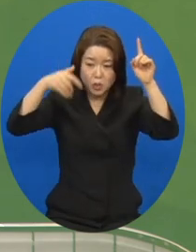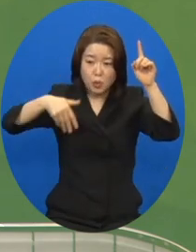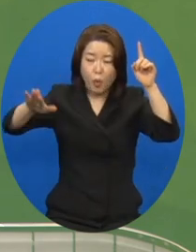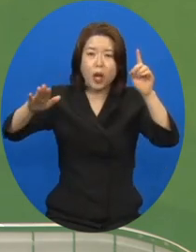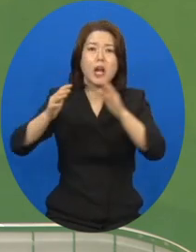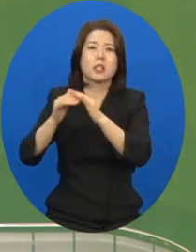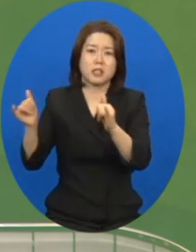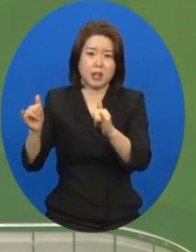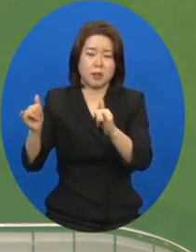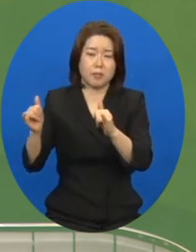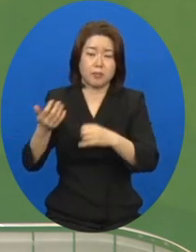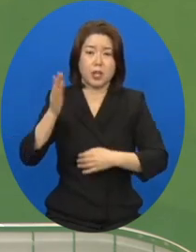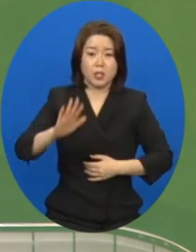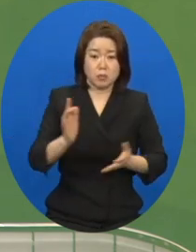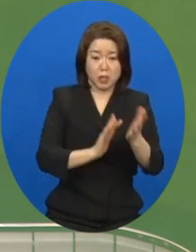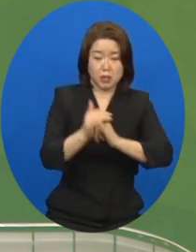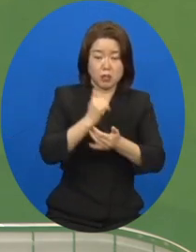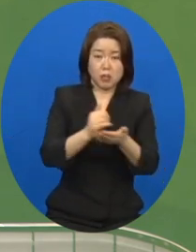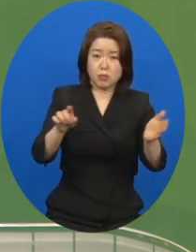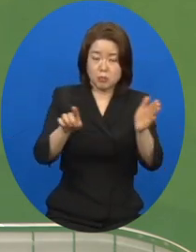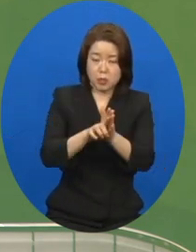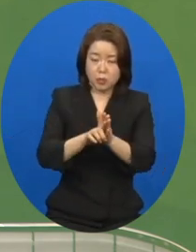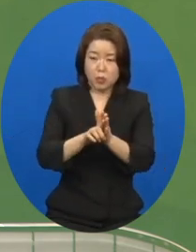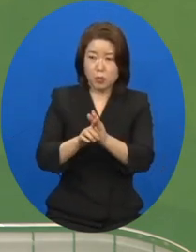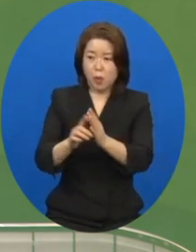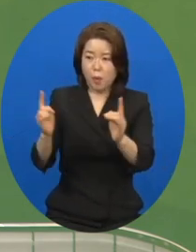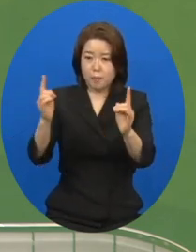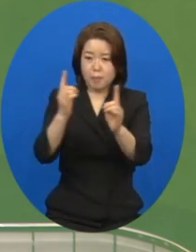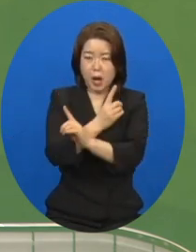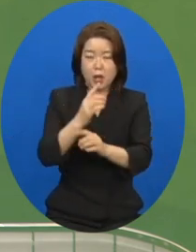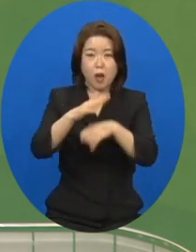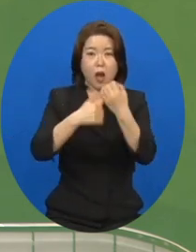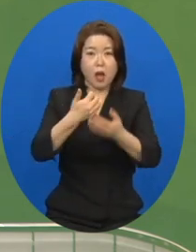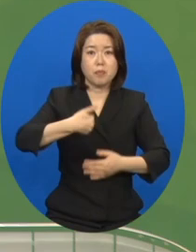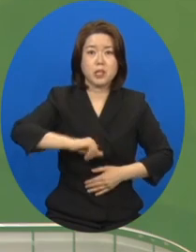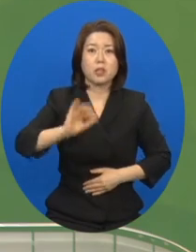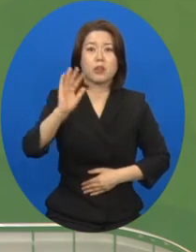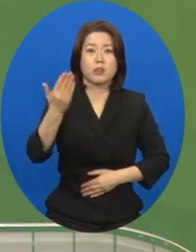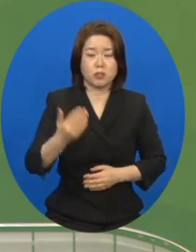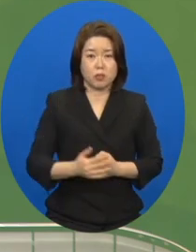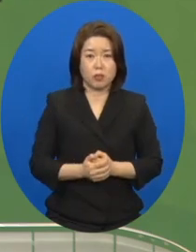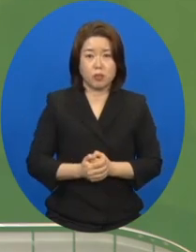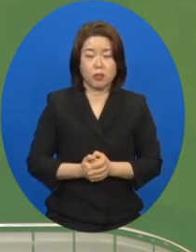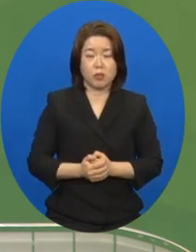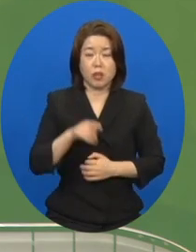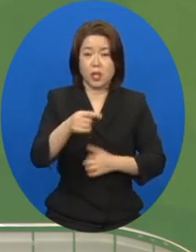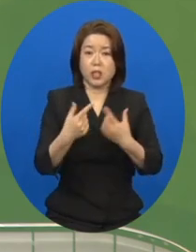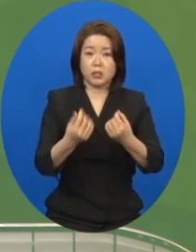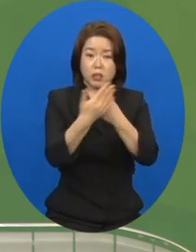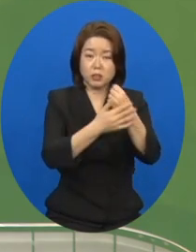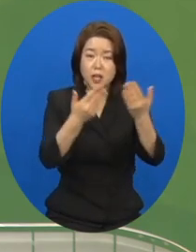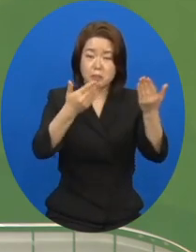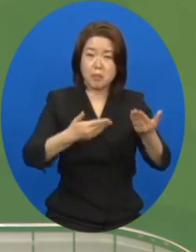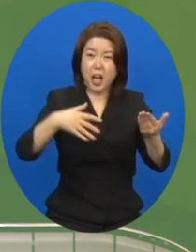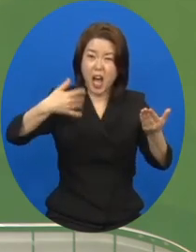그런데 예수님을 믿고 하나님 자녀가 되었어요. 아, 그런 은혜 안 받은 사람